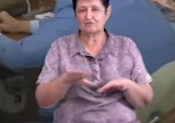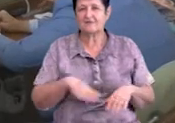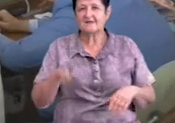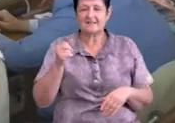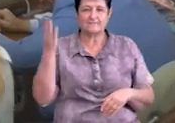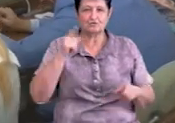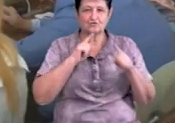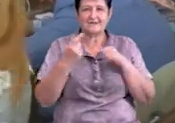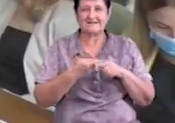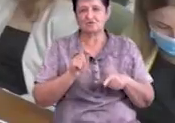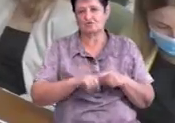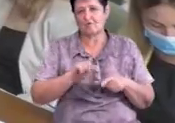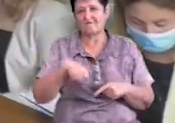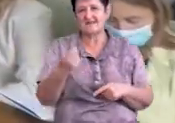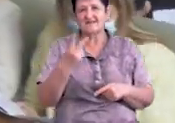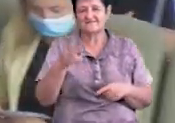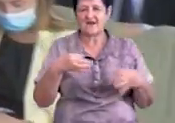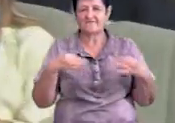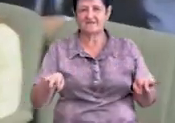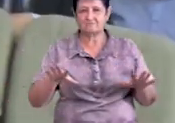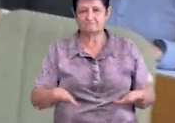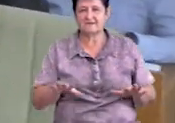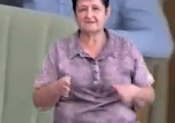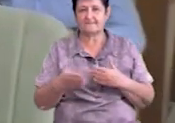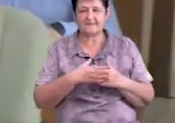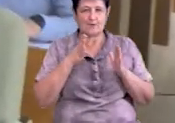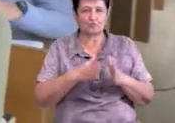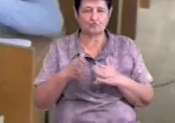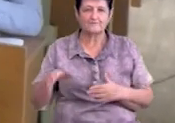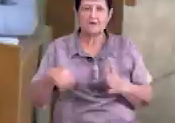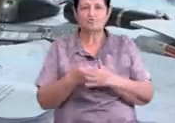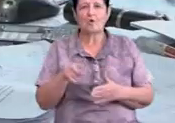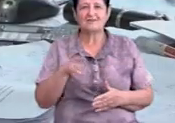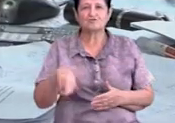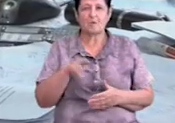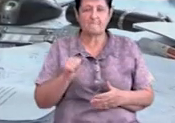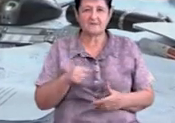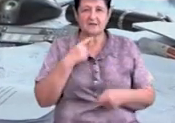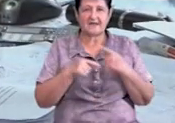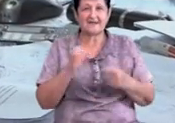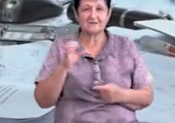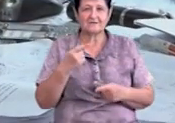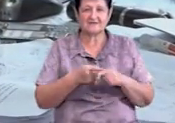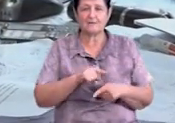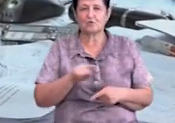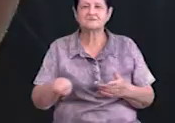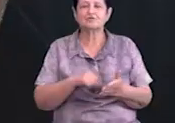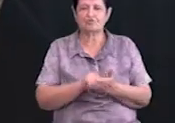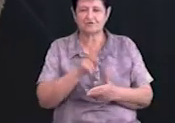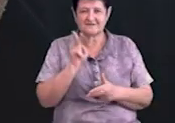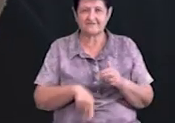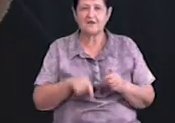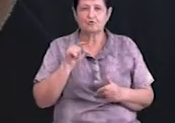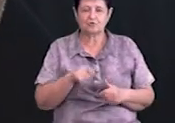міськради для цього відвели 2 вільних шматка землі біля гуртожитку. До листопада, каже Олександр Сердюк, цей процес має завершитися. Тоді